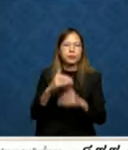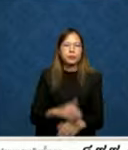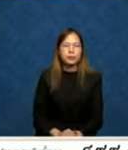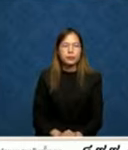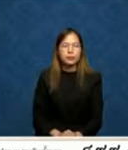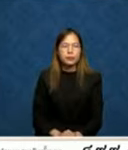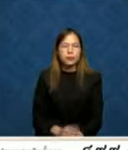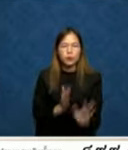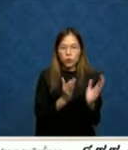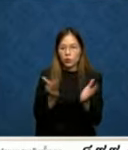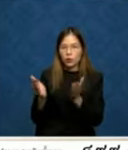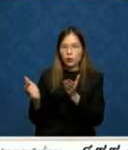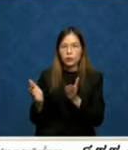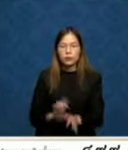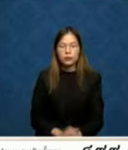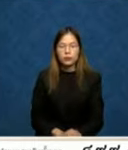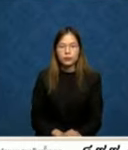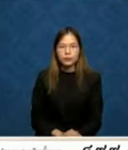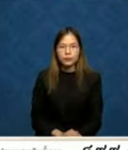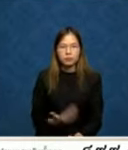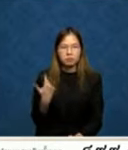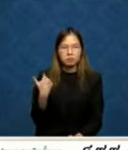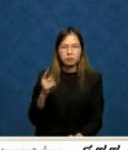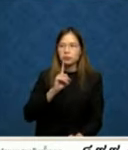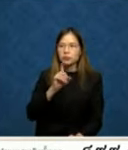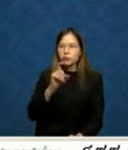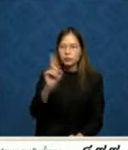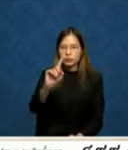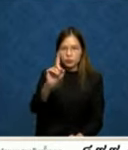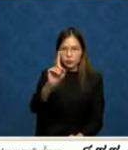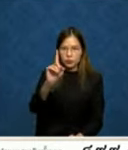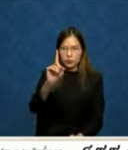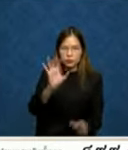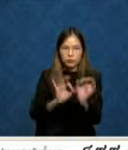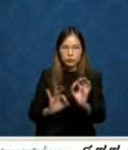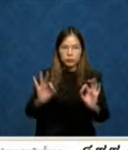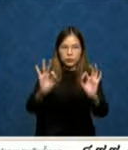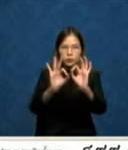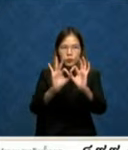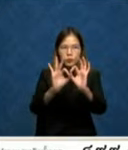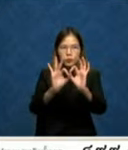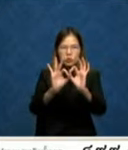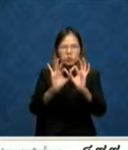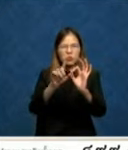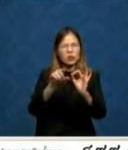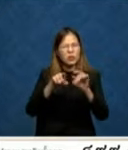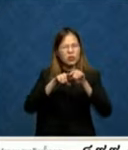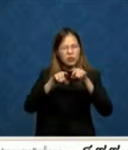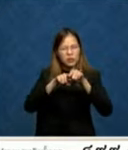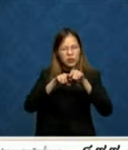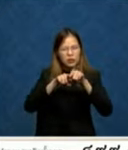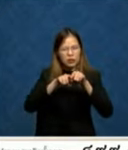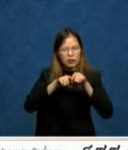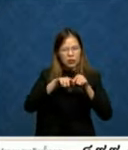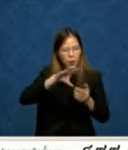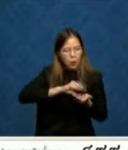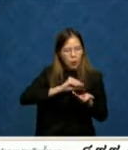ในส่วนต่อมาครับมีคำถามในเรื่องของประเด็นในเรื่องของการกระจุกตัวนี้มีการอภิปราย